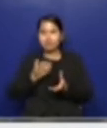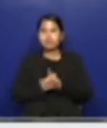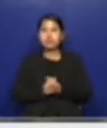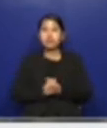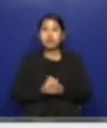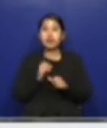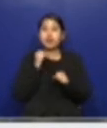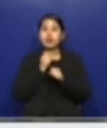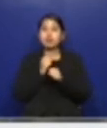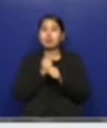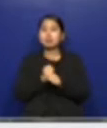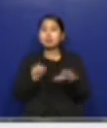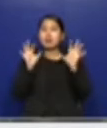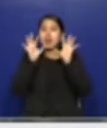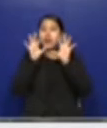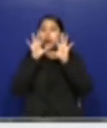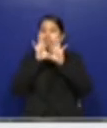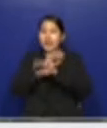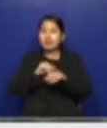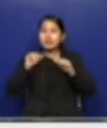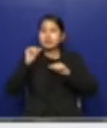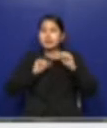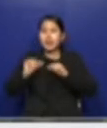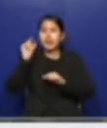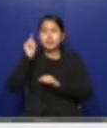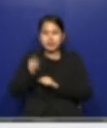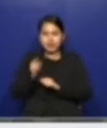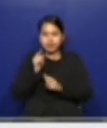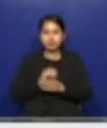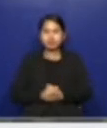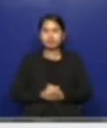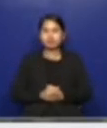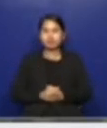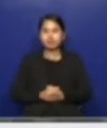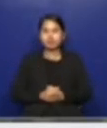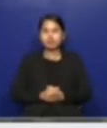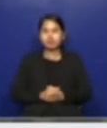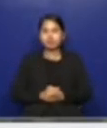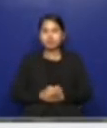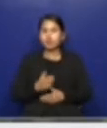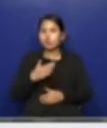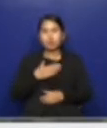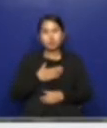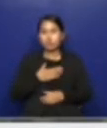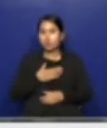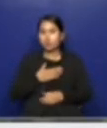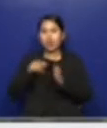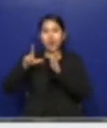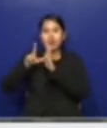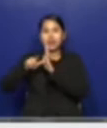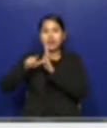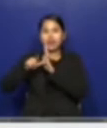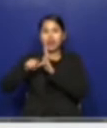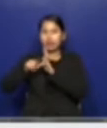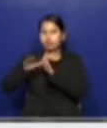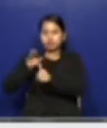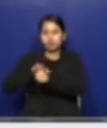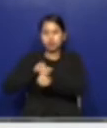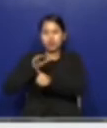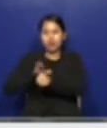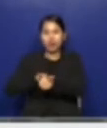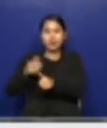ป็นเพียงพิธีกรรมจริงๆผมสงสารเลขาธิการสภาพัฒน์นะครับท่าน